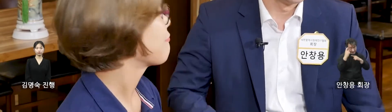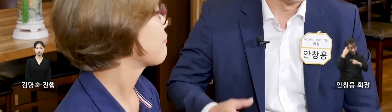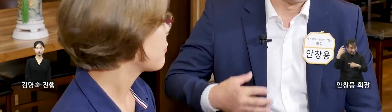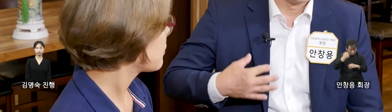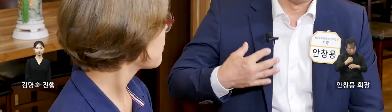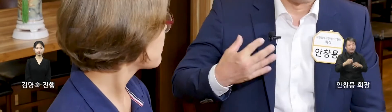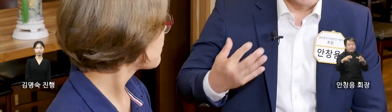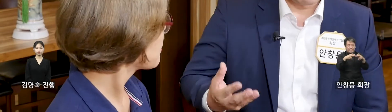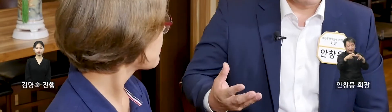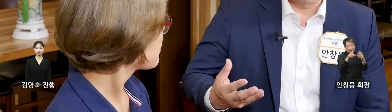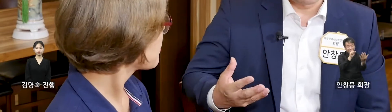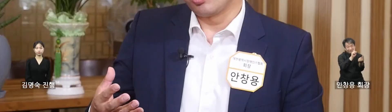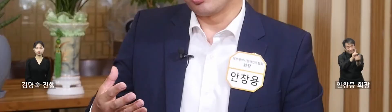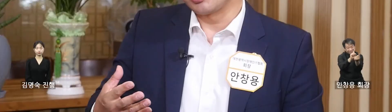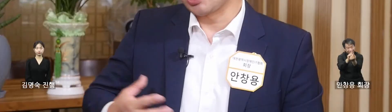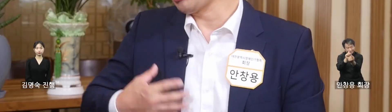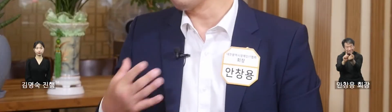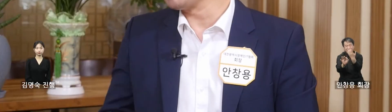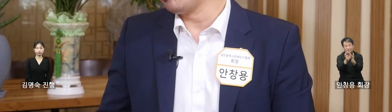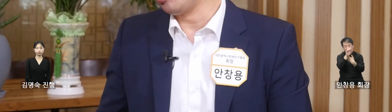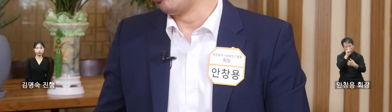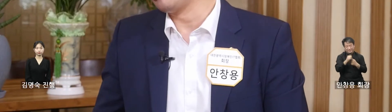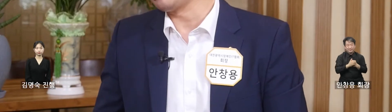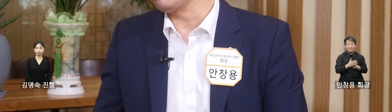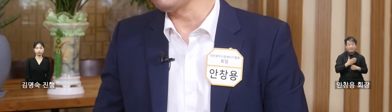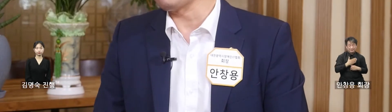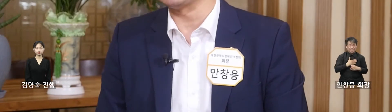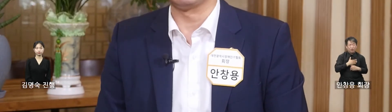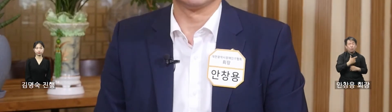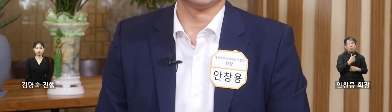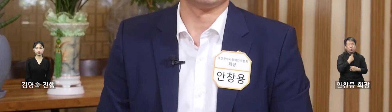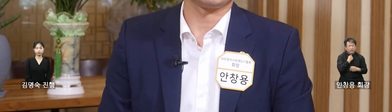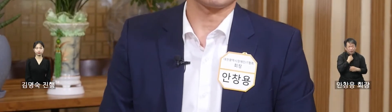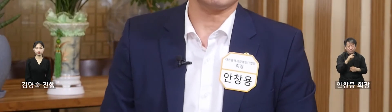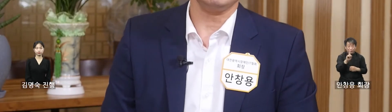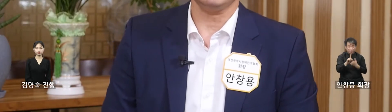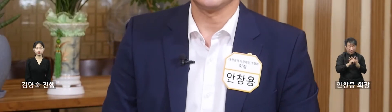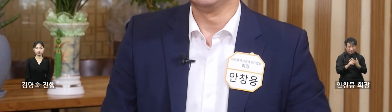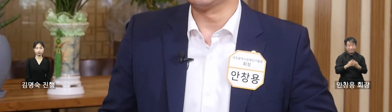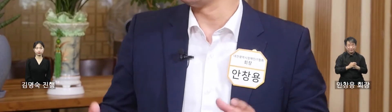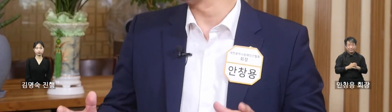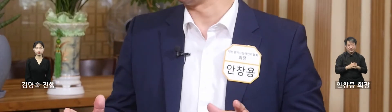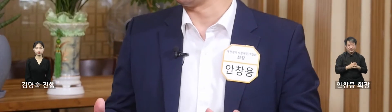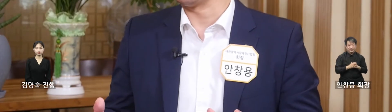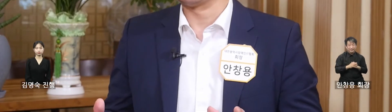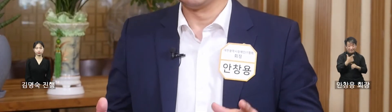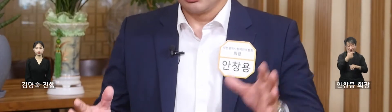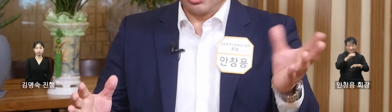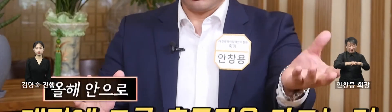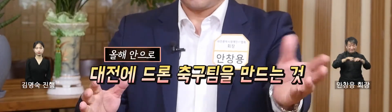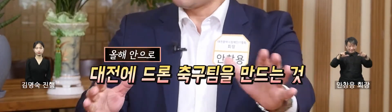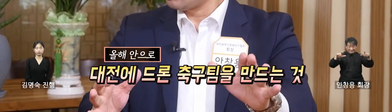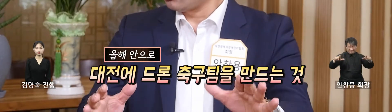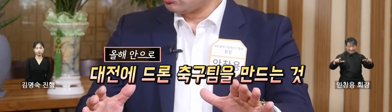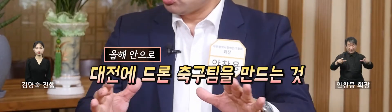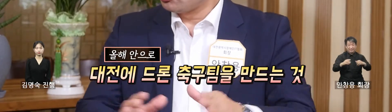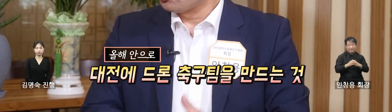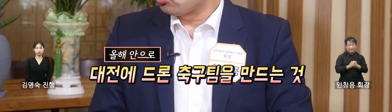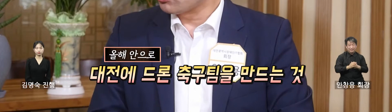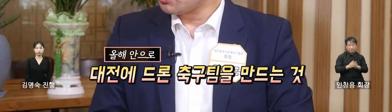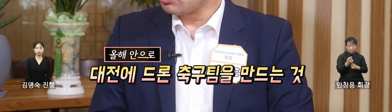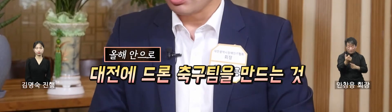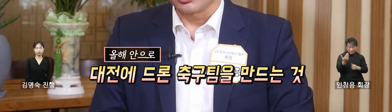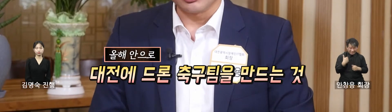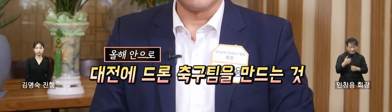좋겠고요. 마지막으로 제가 하고 싶은 거, 올해 안에 꼭 하고 싶은 거는 대전에 제가 아까